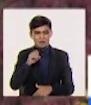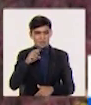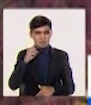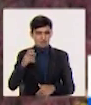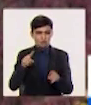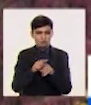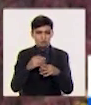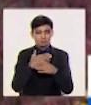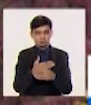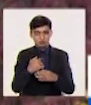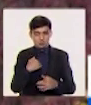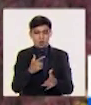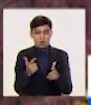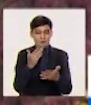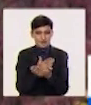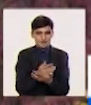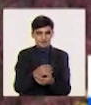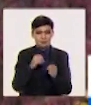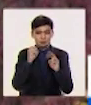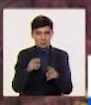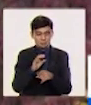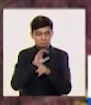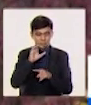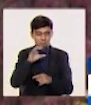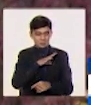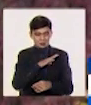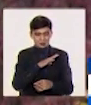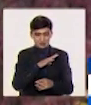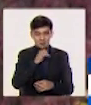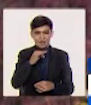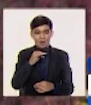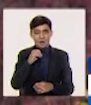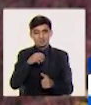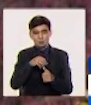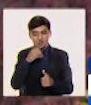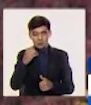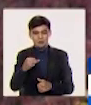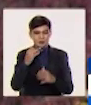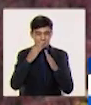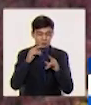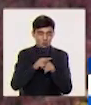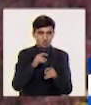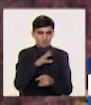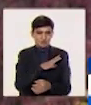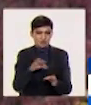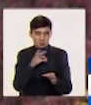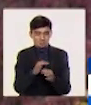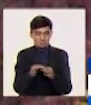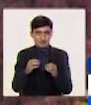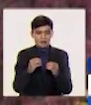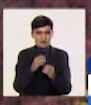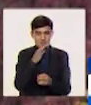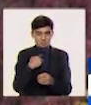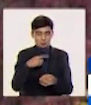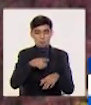шешілуіне көмектесуге дайынбыз деген мәтіндегі бейтарап мәлімдеме таратты. Әзербайжан тарапы ондаған жыл құрамында болған аймақты бермейміз